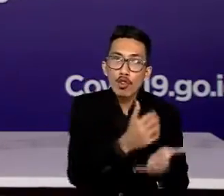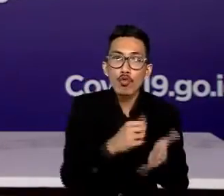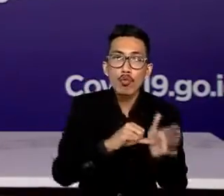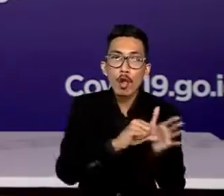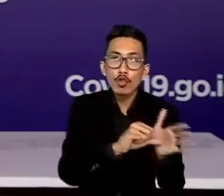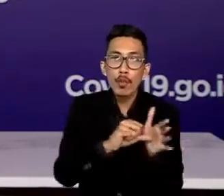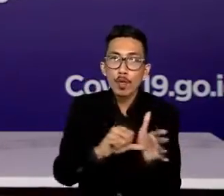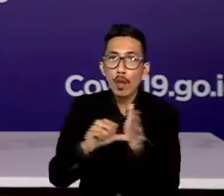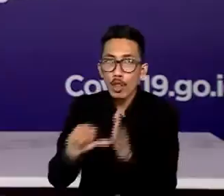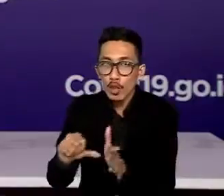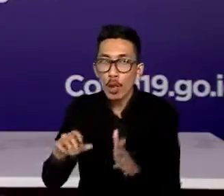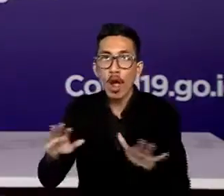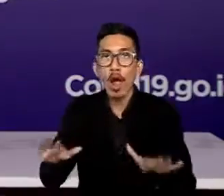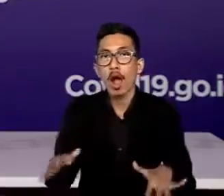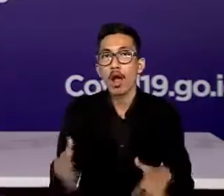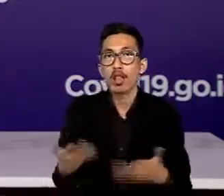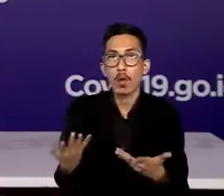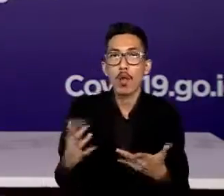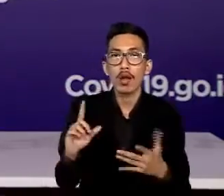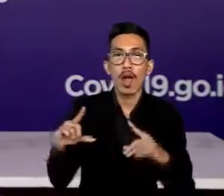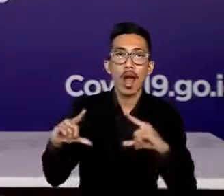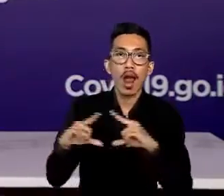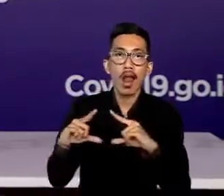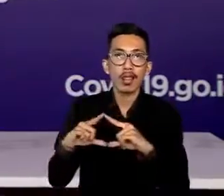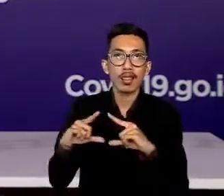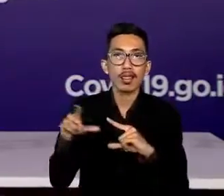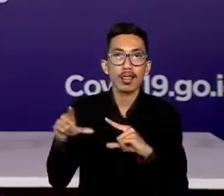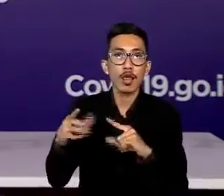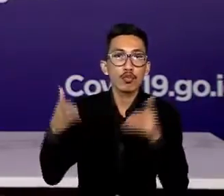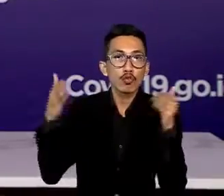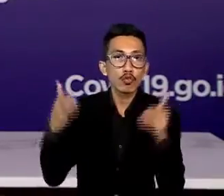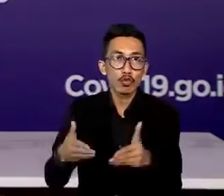alat Angkut yang datang dengan alat angkutnya